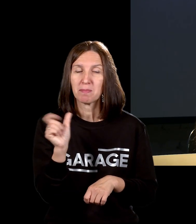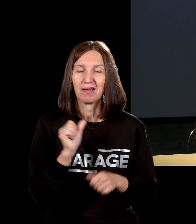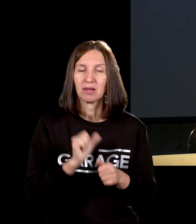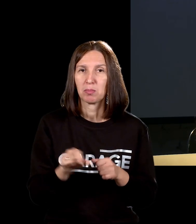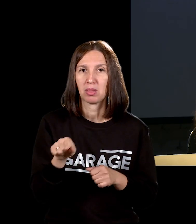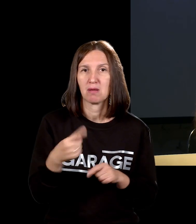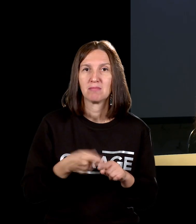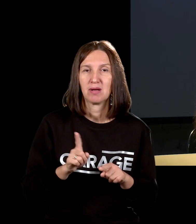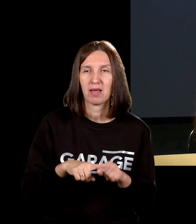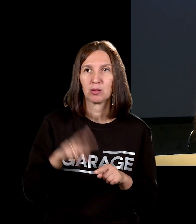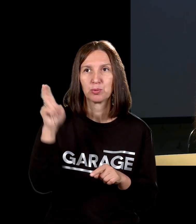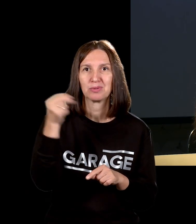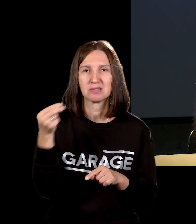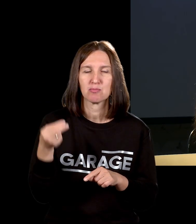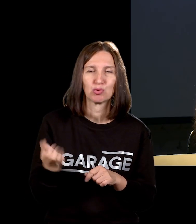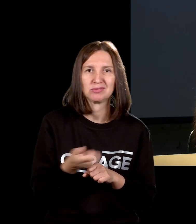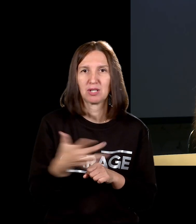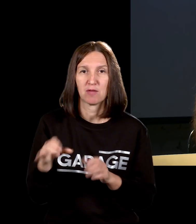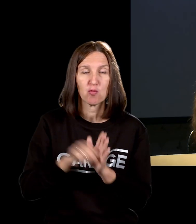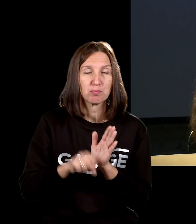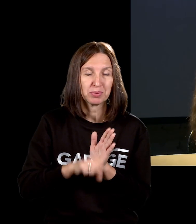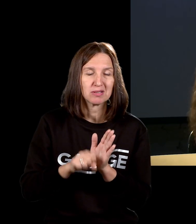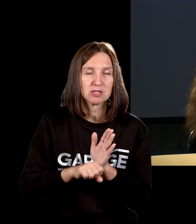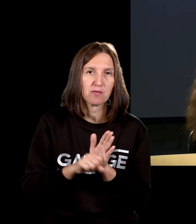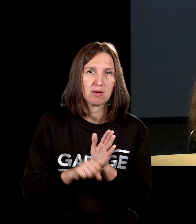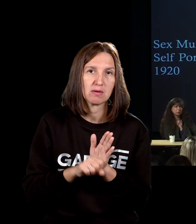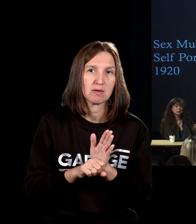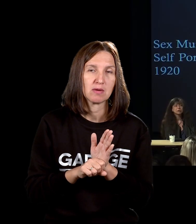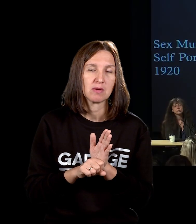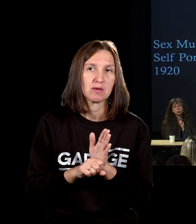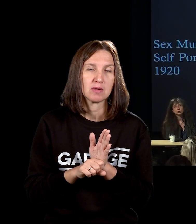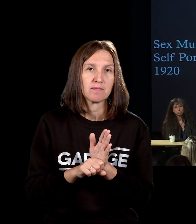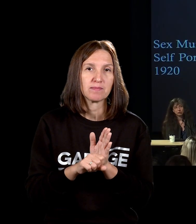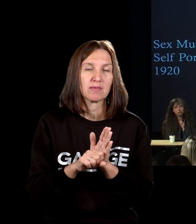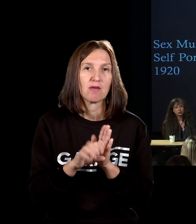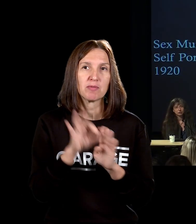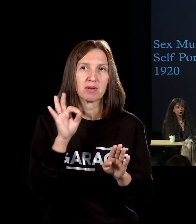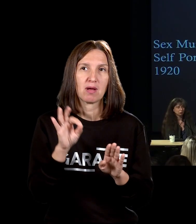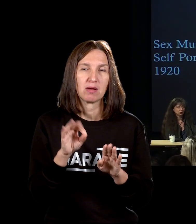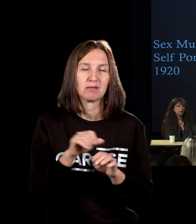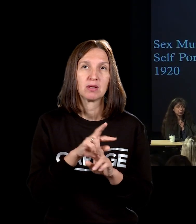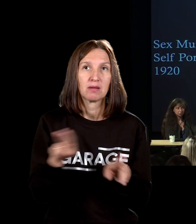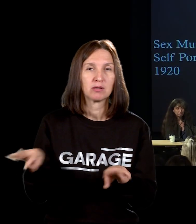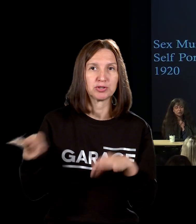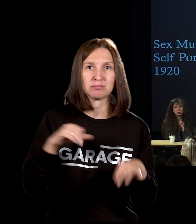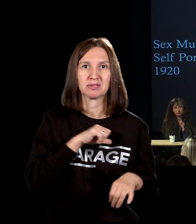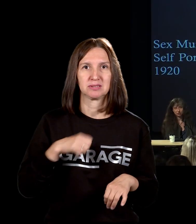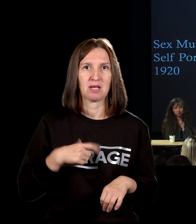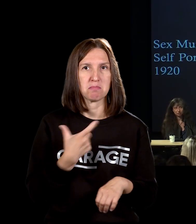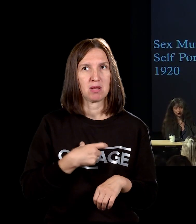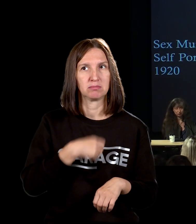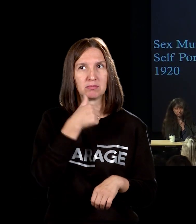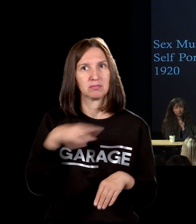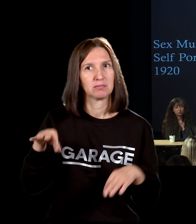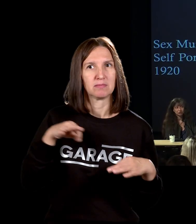самого серийного убийцу на сексуальной почве как бы выбирает как фигуру самоидентификации. Он рисует автопортрет в